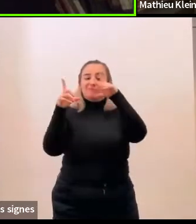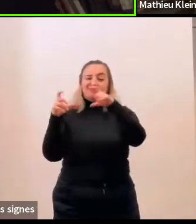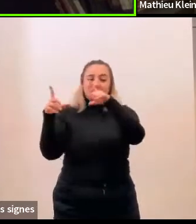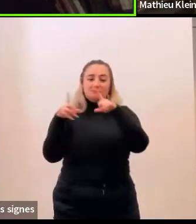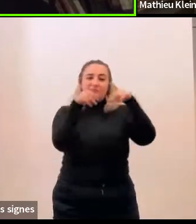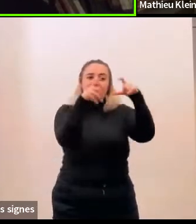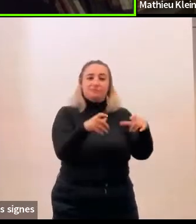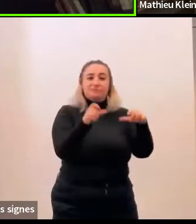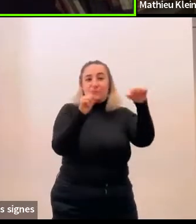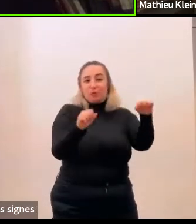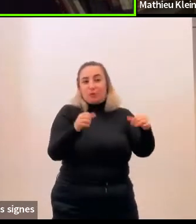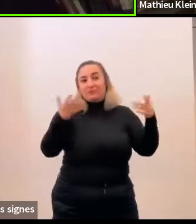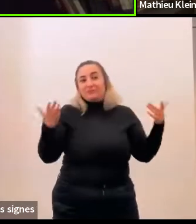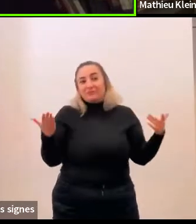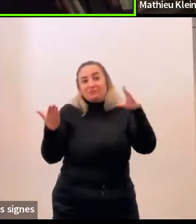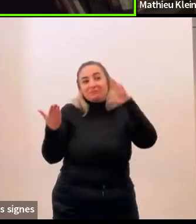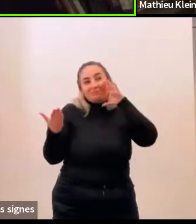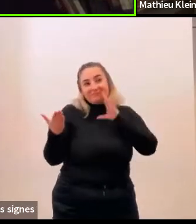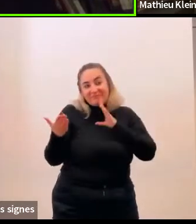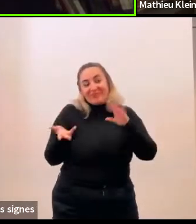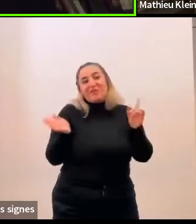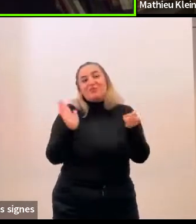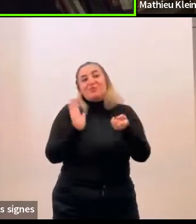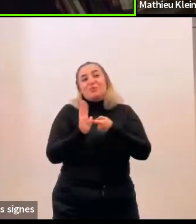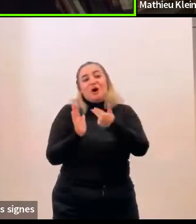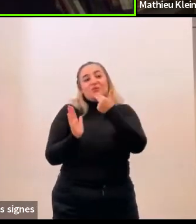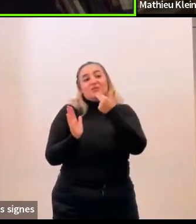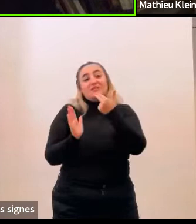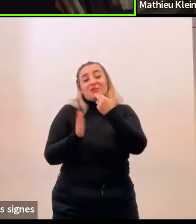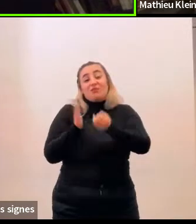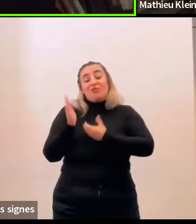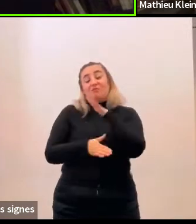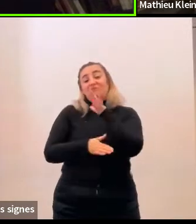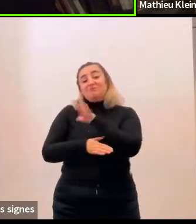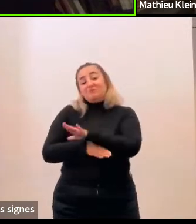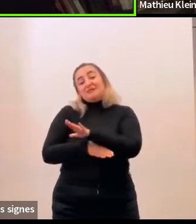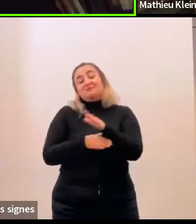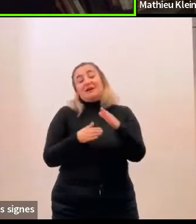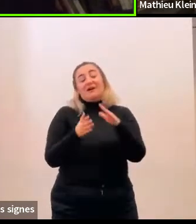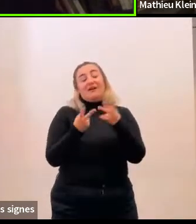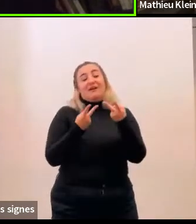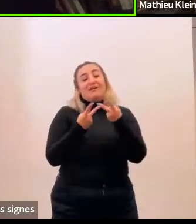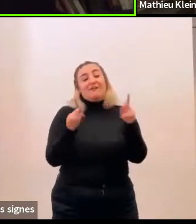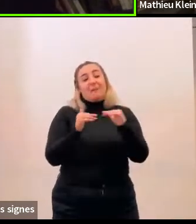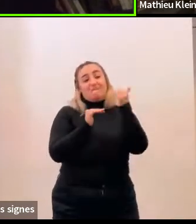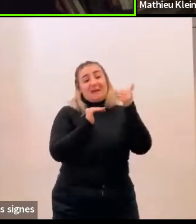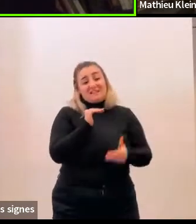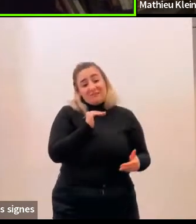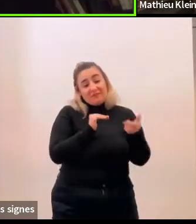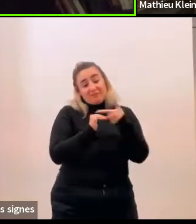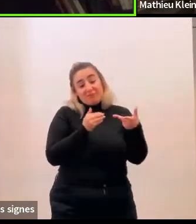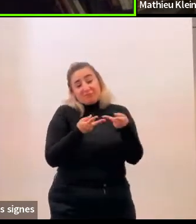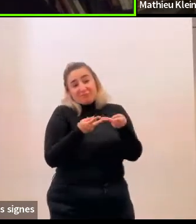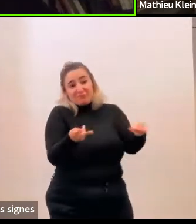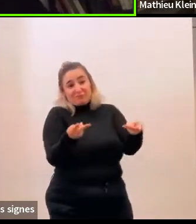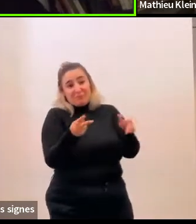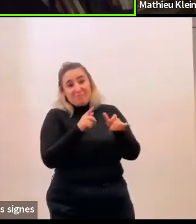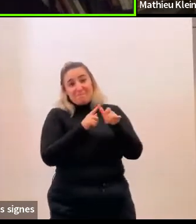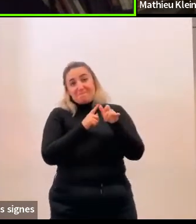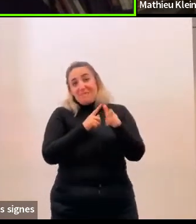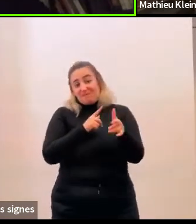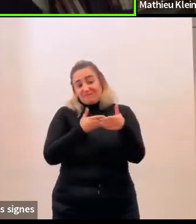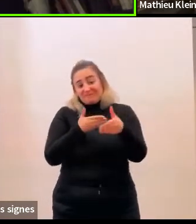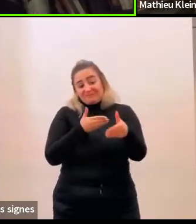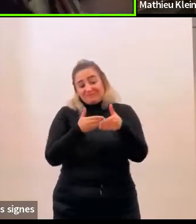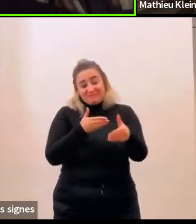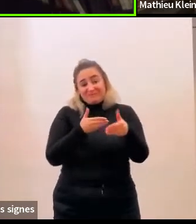de sous-céder les droits d'utilisation de cette œuvre à la ville de Malzéville pour qu'elle ait pu l'utiliser